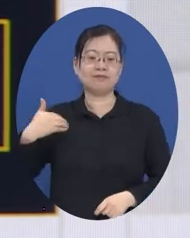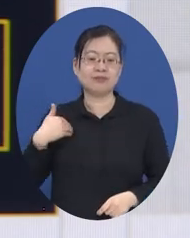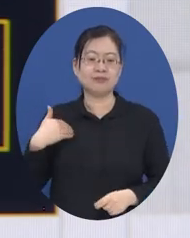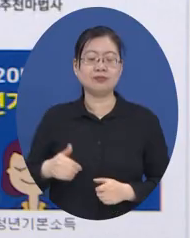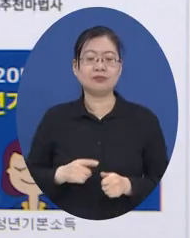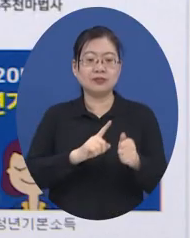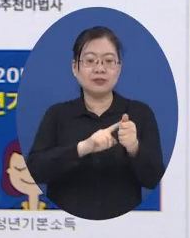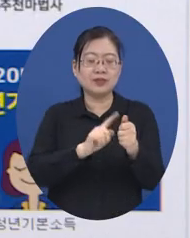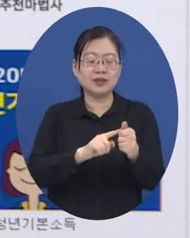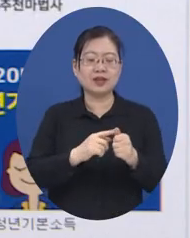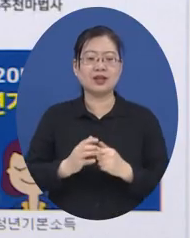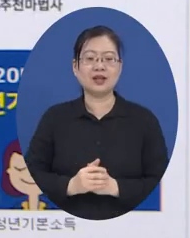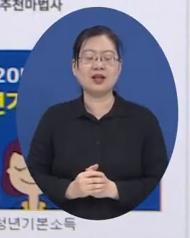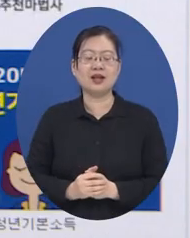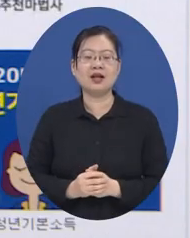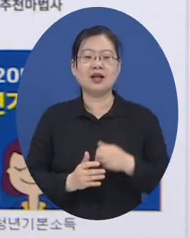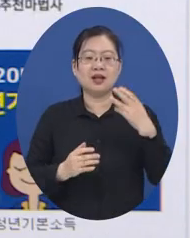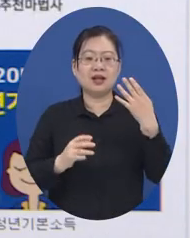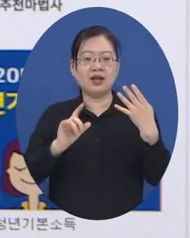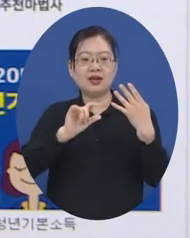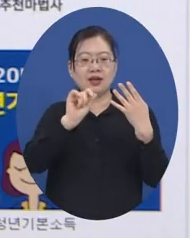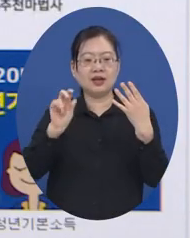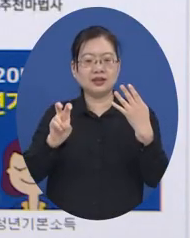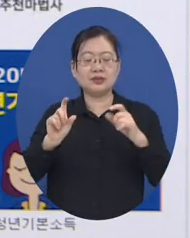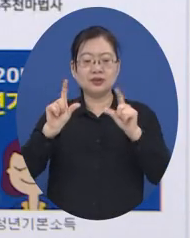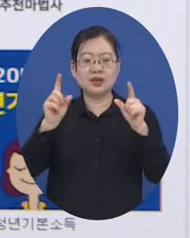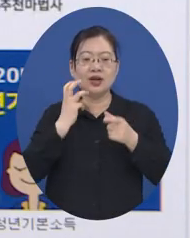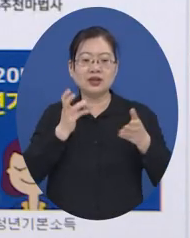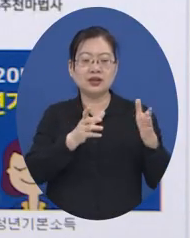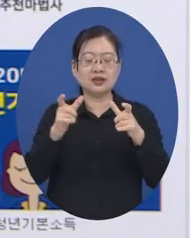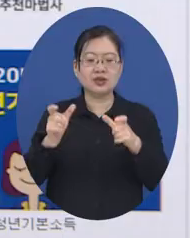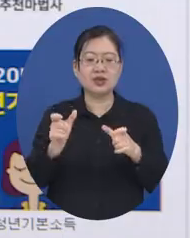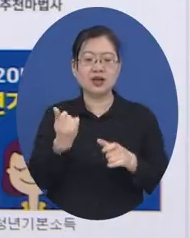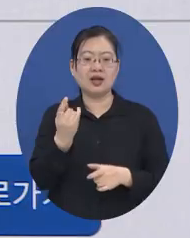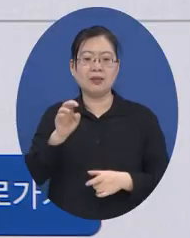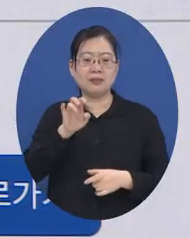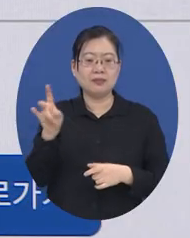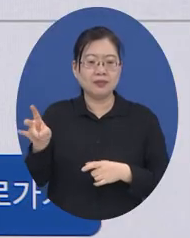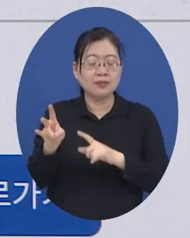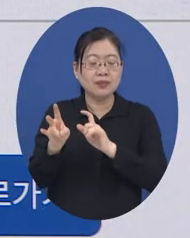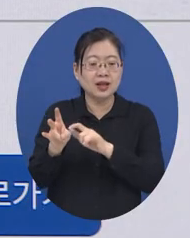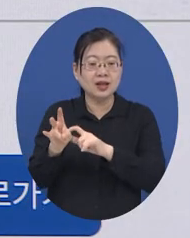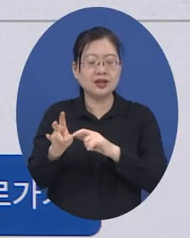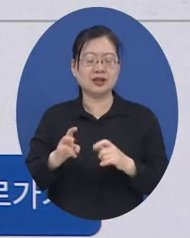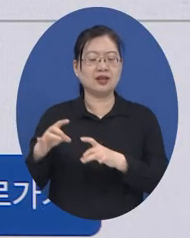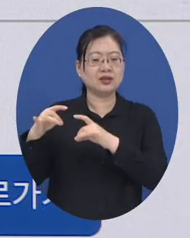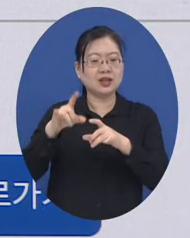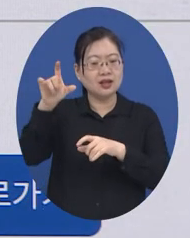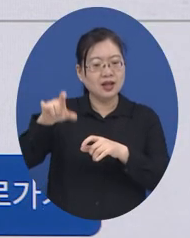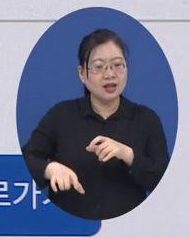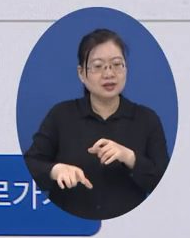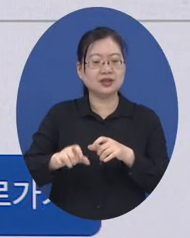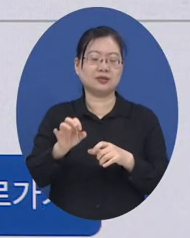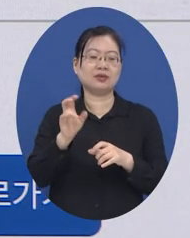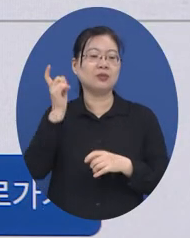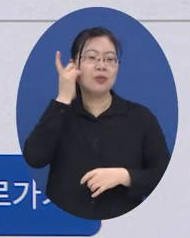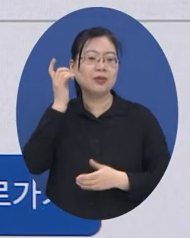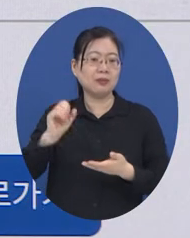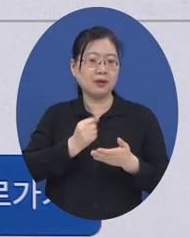지급대상 자는 내달 20일부터 경기 지역화폐 25만원을 전자카드 나 모바일로 받게 됩니다